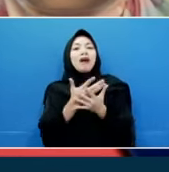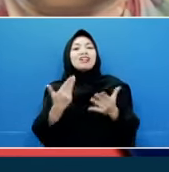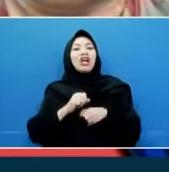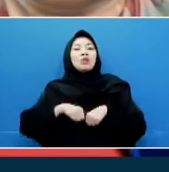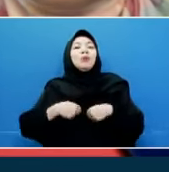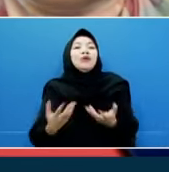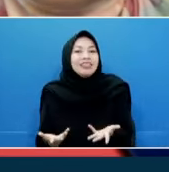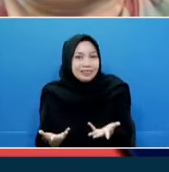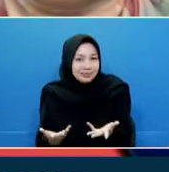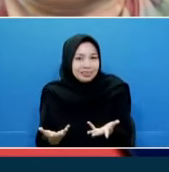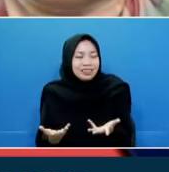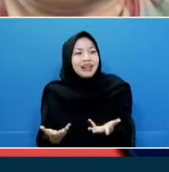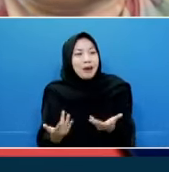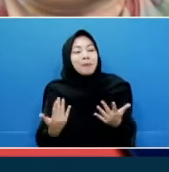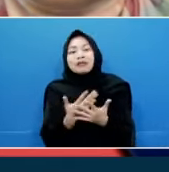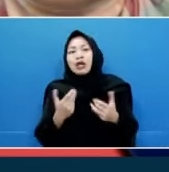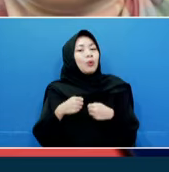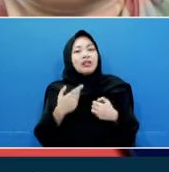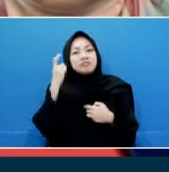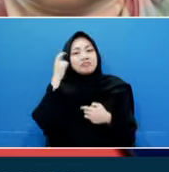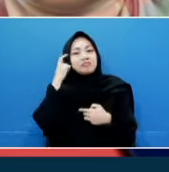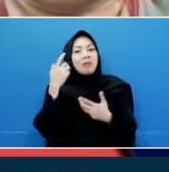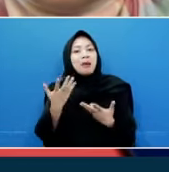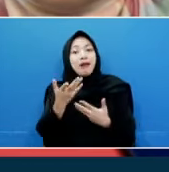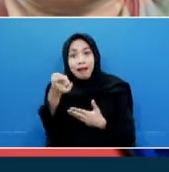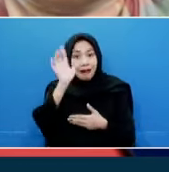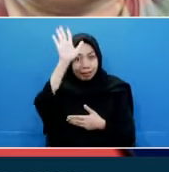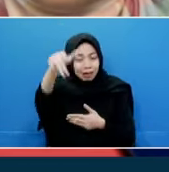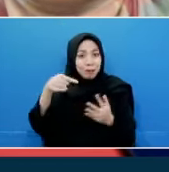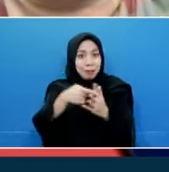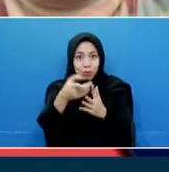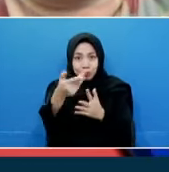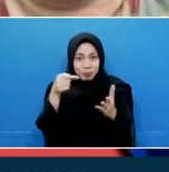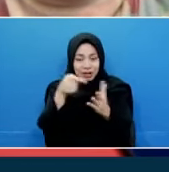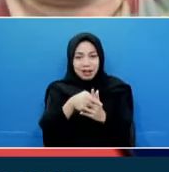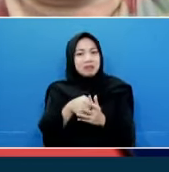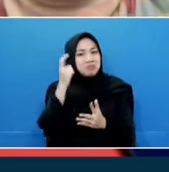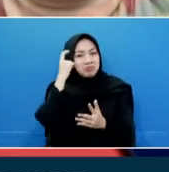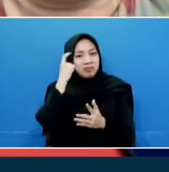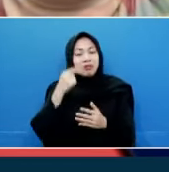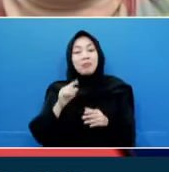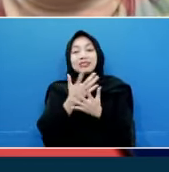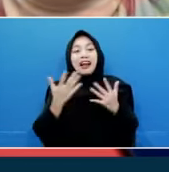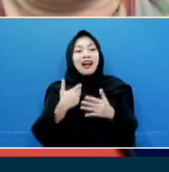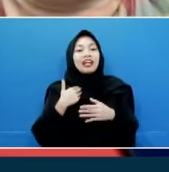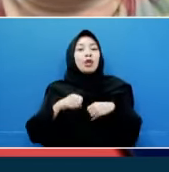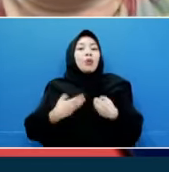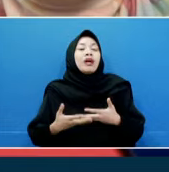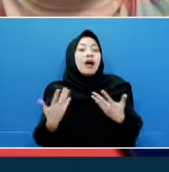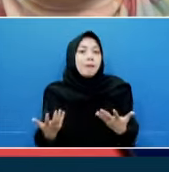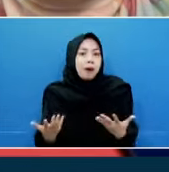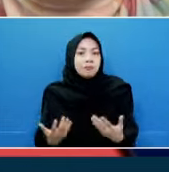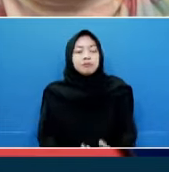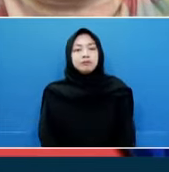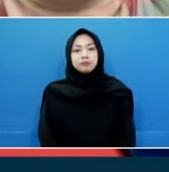yang menjadi poin Anda soal hal ini sebagai pemilih tentunya Iya jadi ee Ini kan kemudian tidak serta